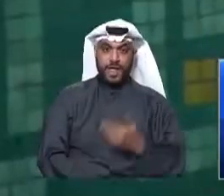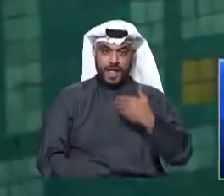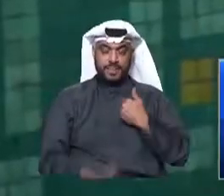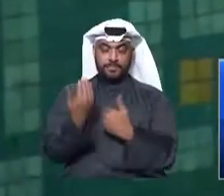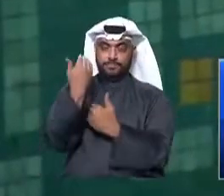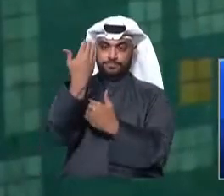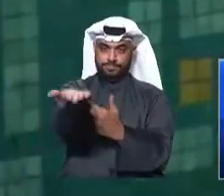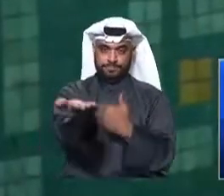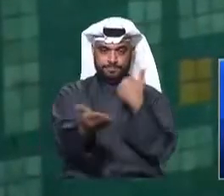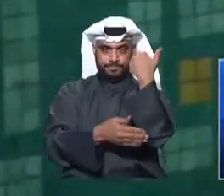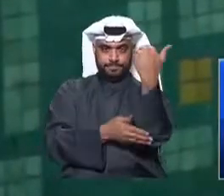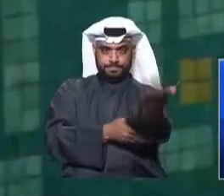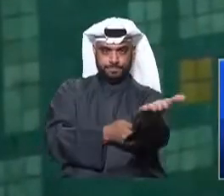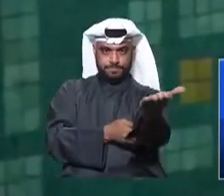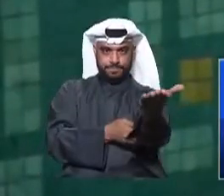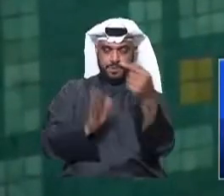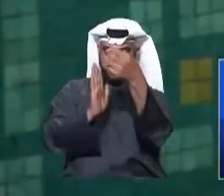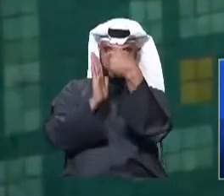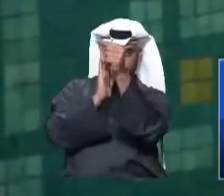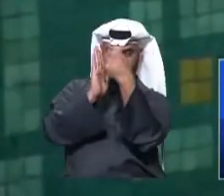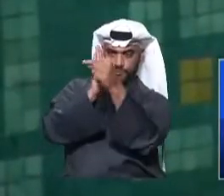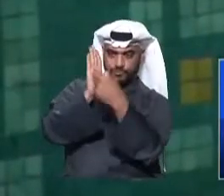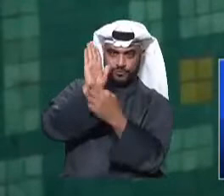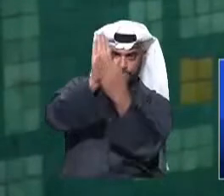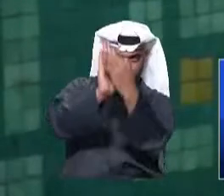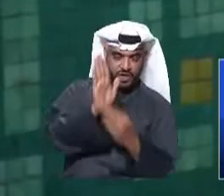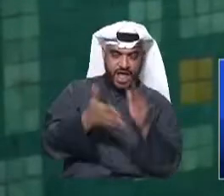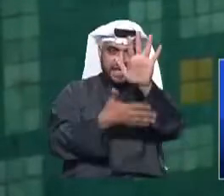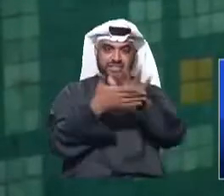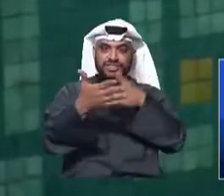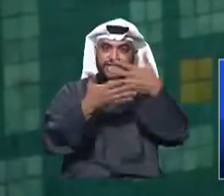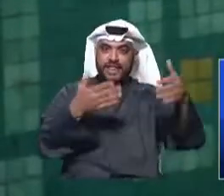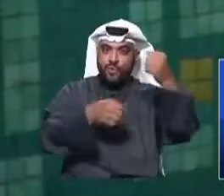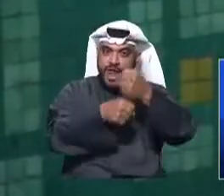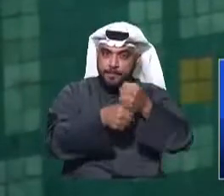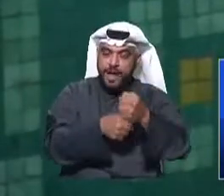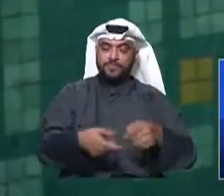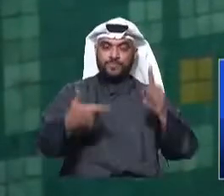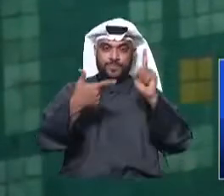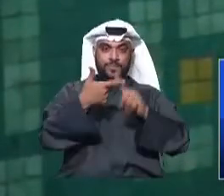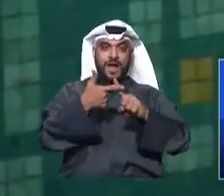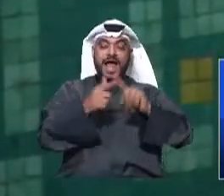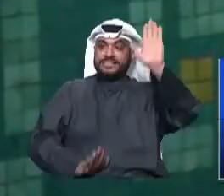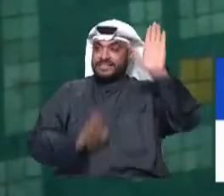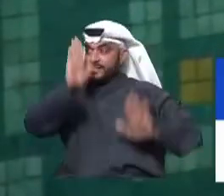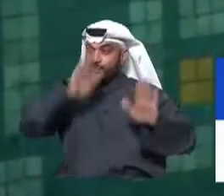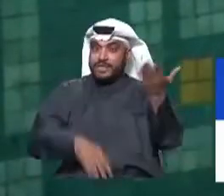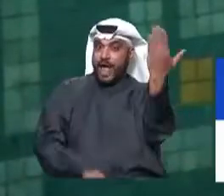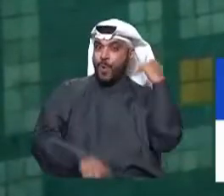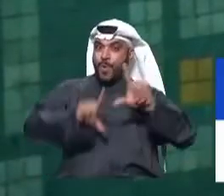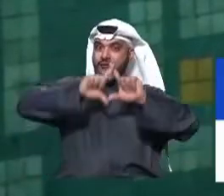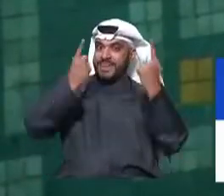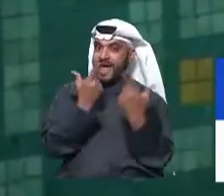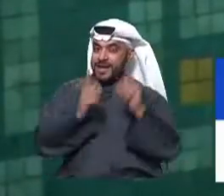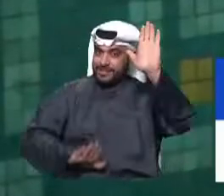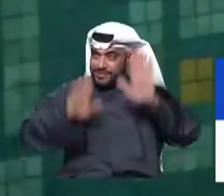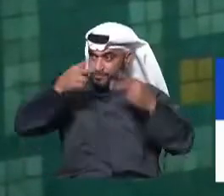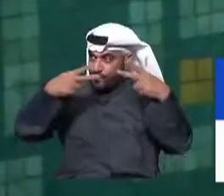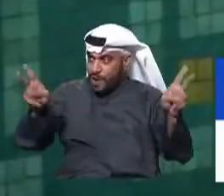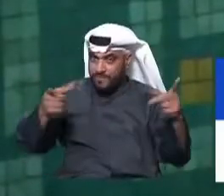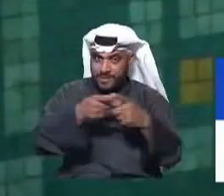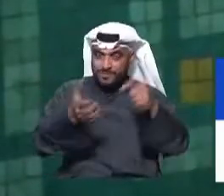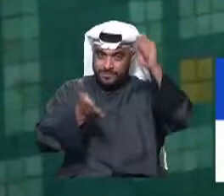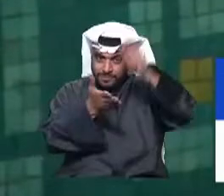استعراض بنود جدول الأعمال، ومنها المصادقة على تقارير اللجان، وبصفتنا